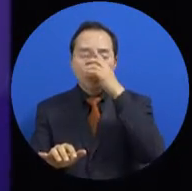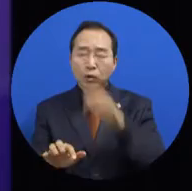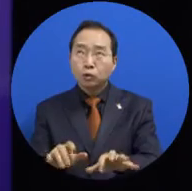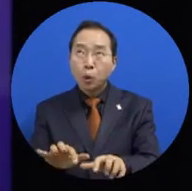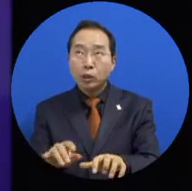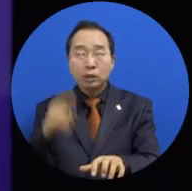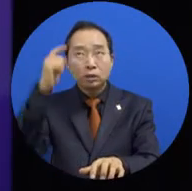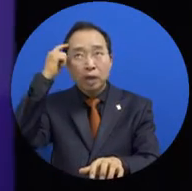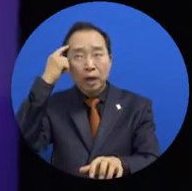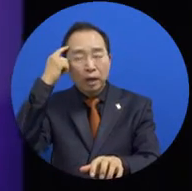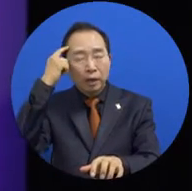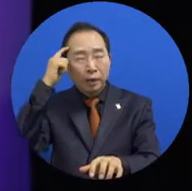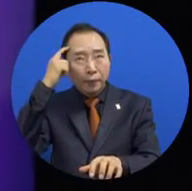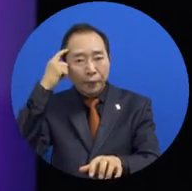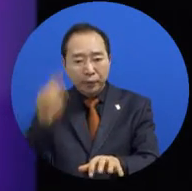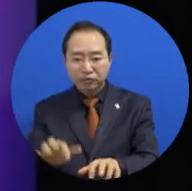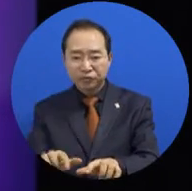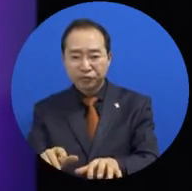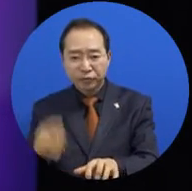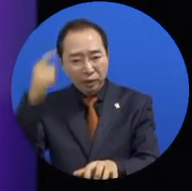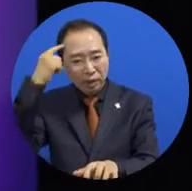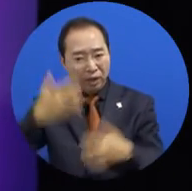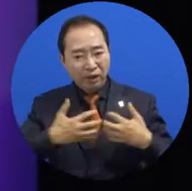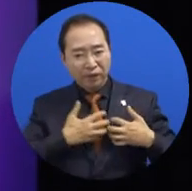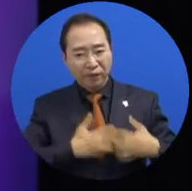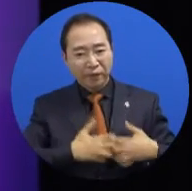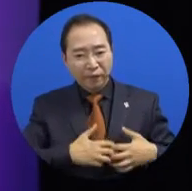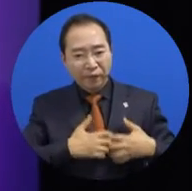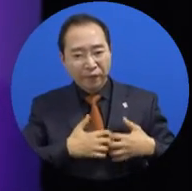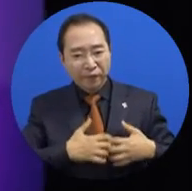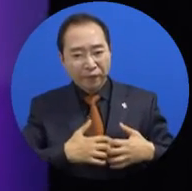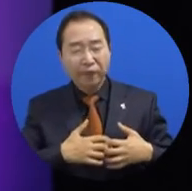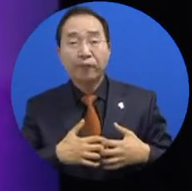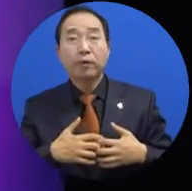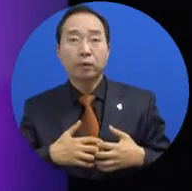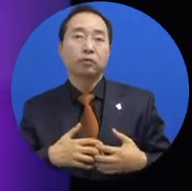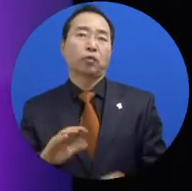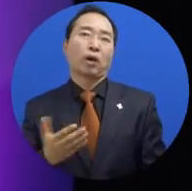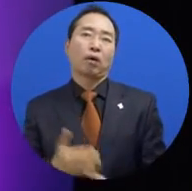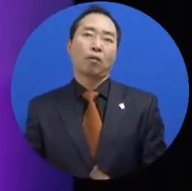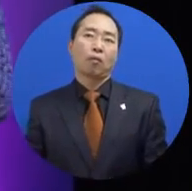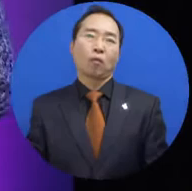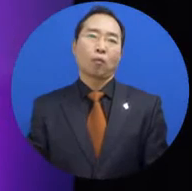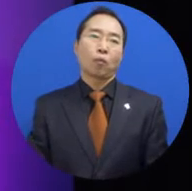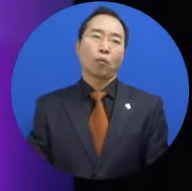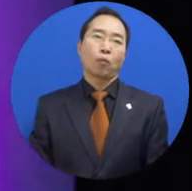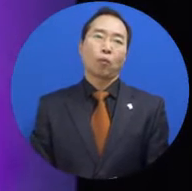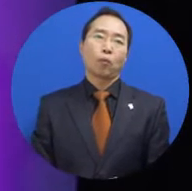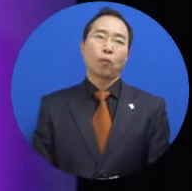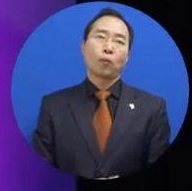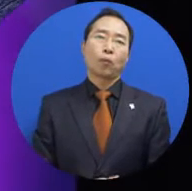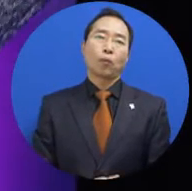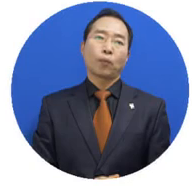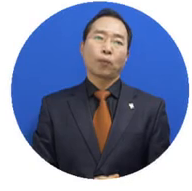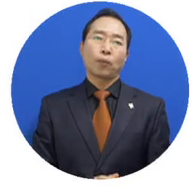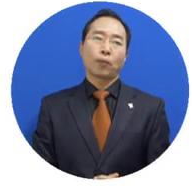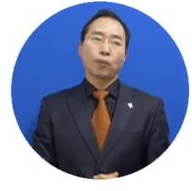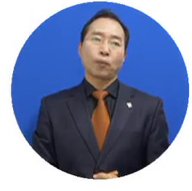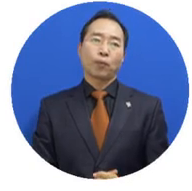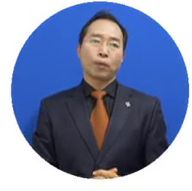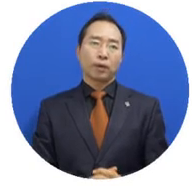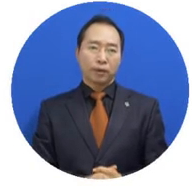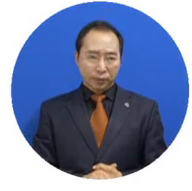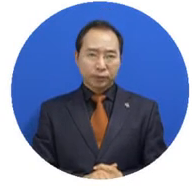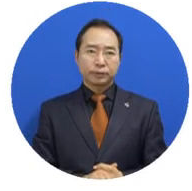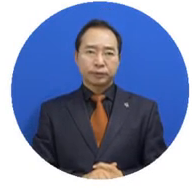레이저가 나오듯이 손이 막 생각을 하는 것 같아요. 그러니까 도대체 생각이 어디 있는가? 이런 이제 질문을 하게 되죠. 그래서